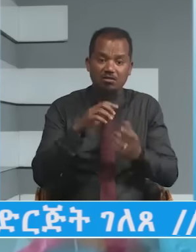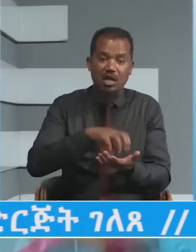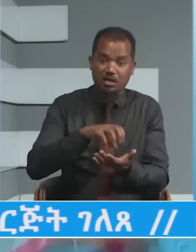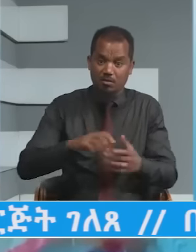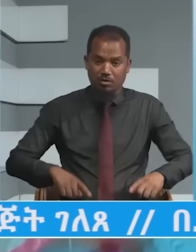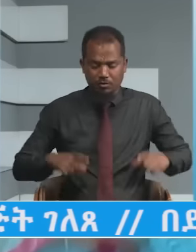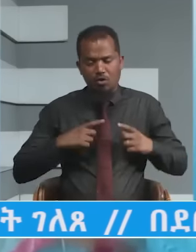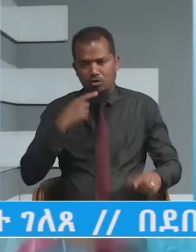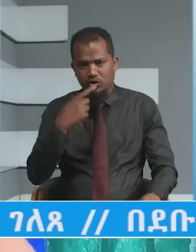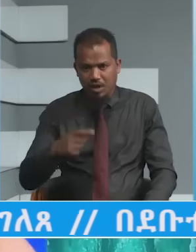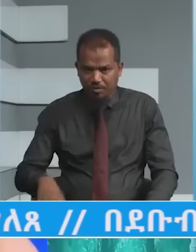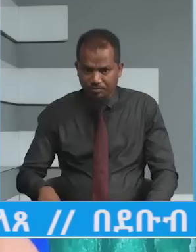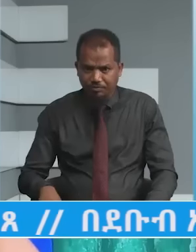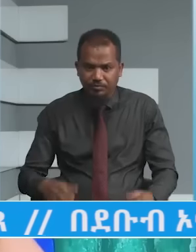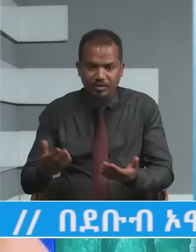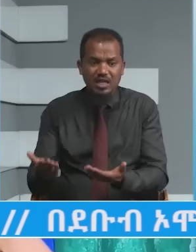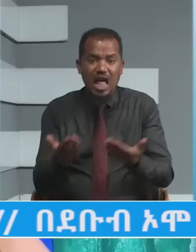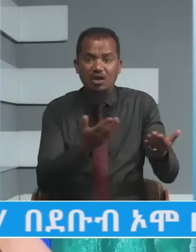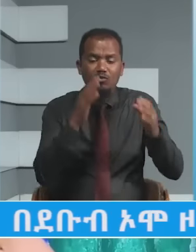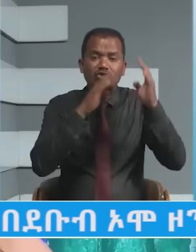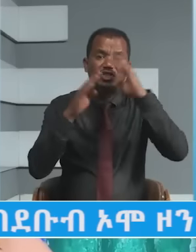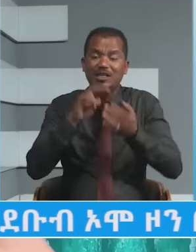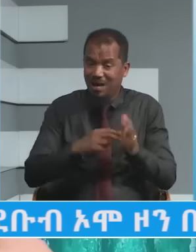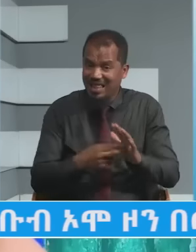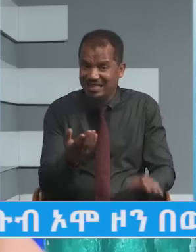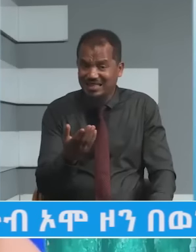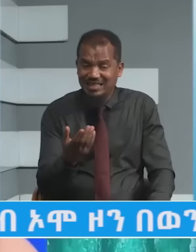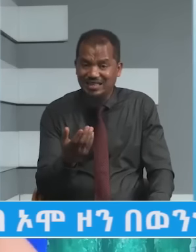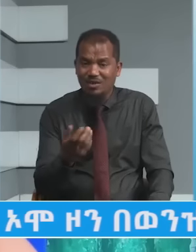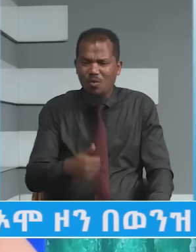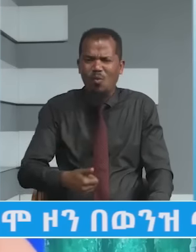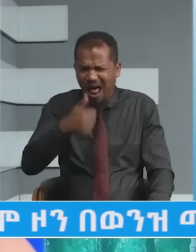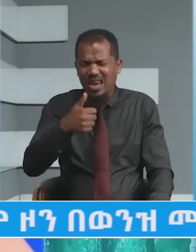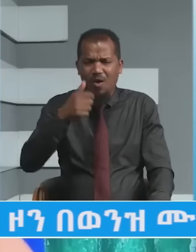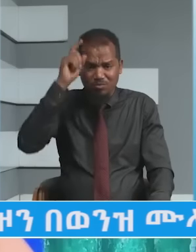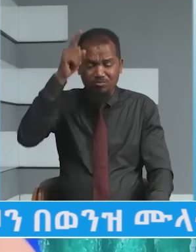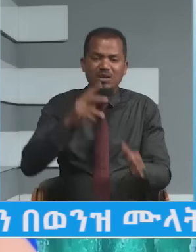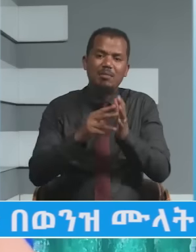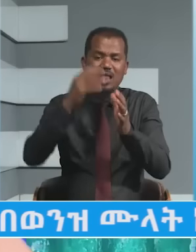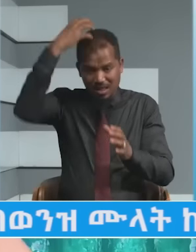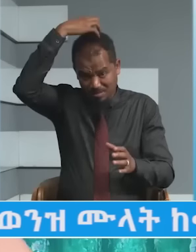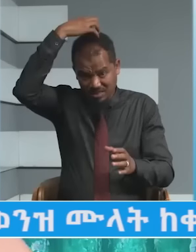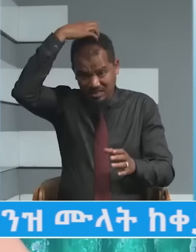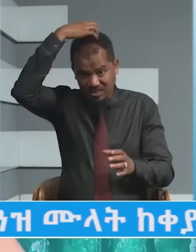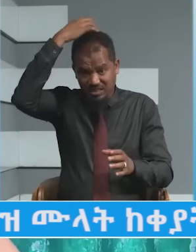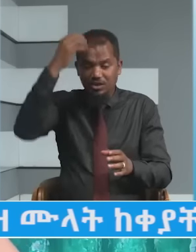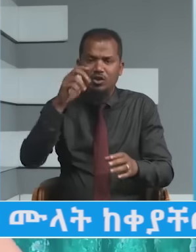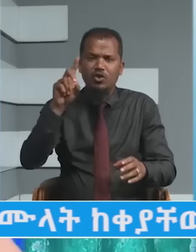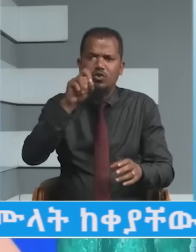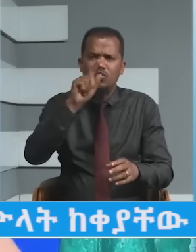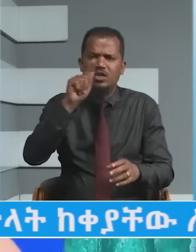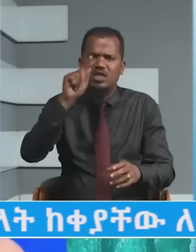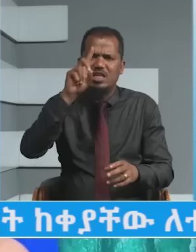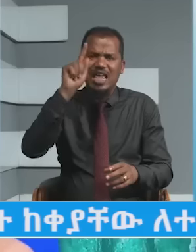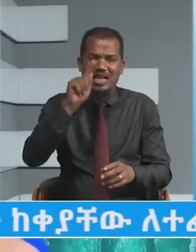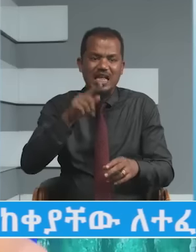ያነጋገርናቸው የከተማ ነዋሪዎች ይናገራሉ። ያቅርቦት ችግር ስለፍ ከዋናው ለምሳሌ መንግስት